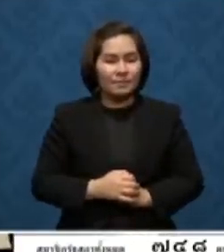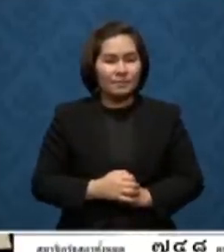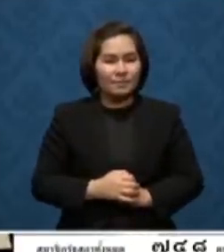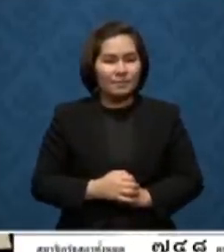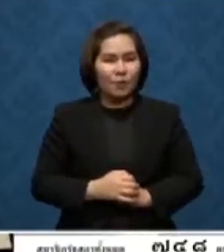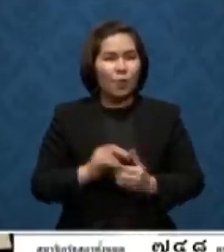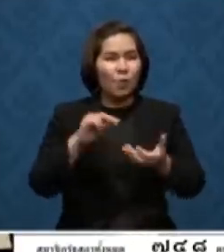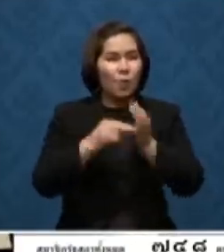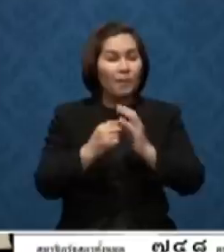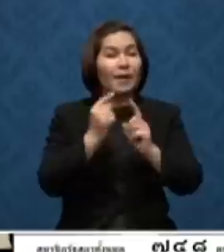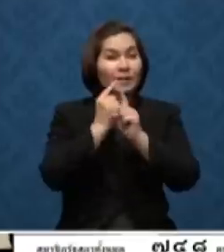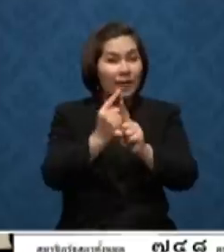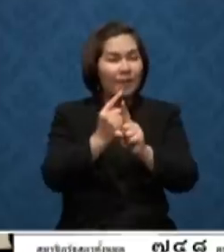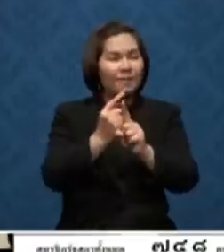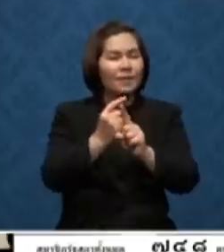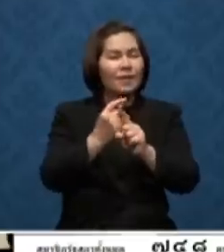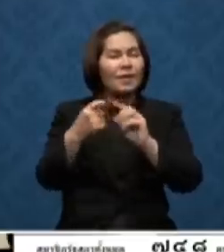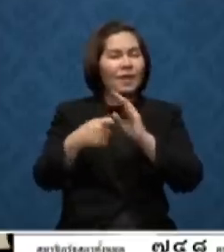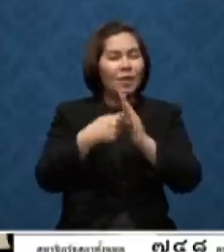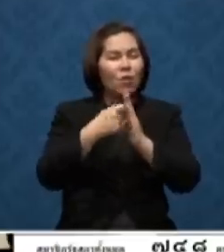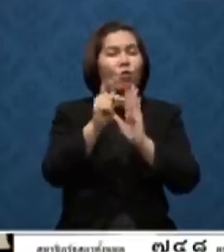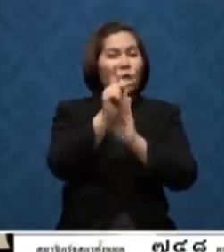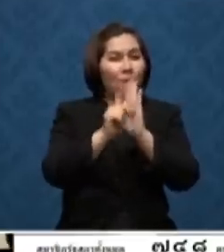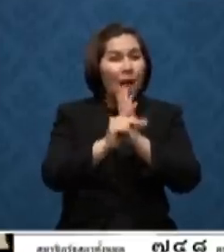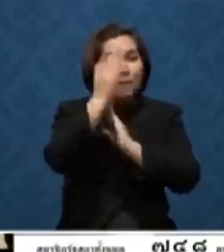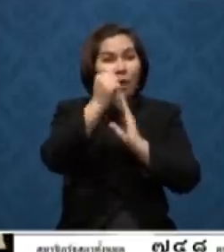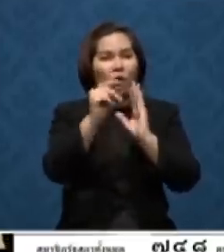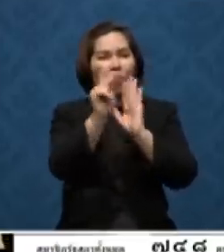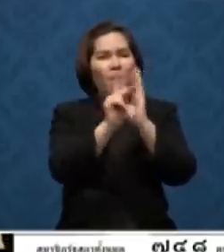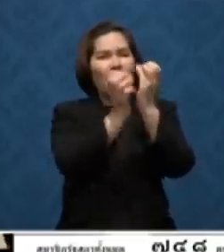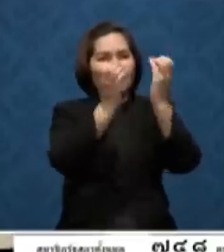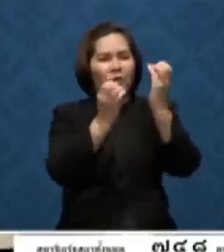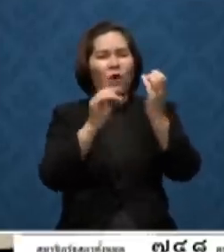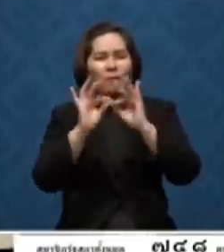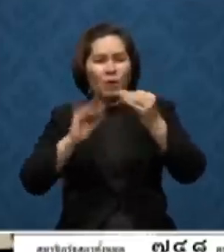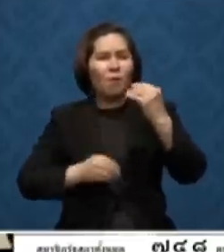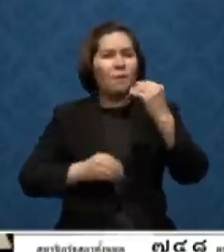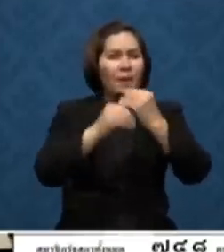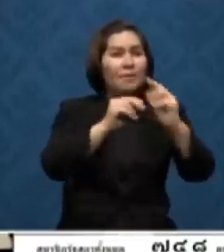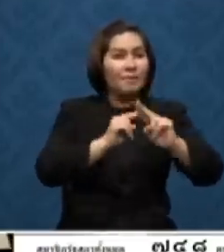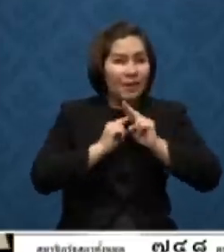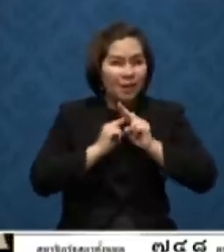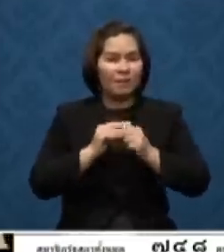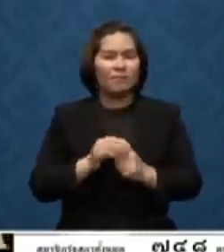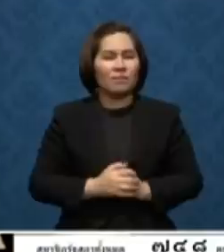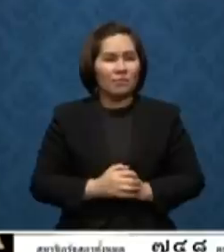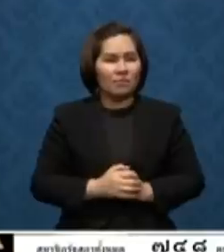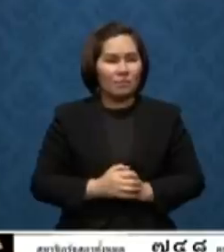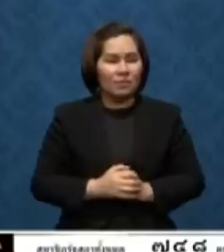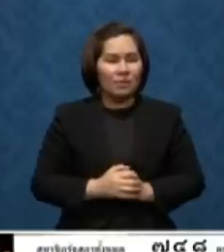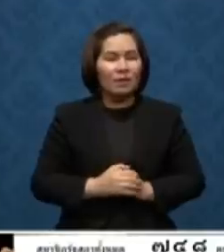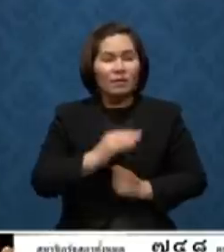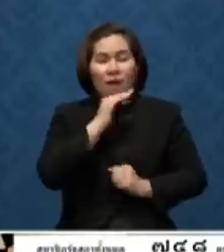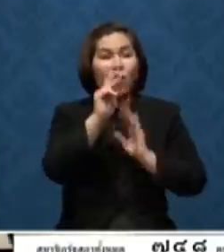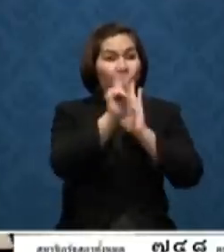กับหลักนิติธรรมเป็นการเติมข้อความไปในรัฐธรรมนูญเป็นการสั่นคลอนหลักนิติธรรมถ้าหลักนิติธรรมสั่นคลอน